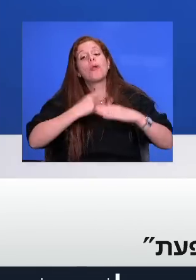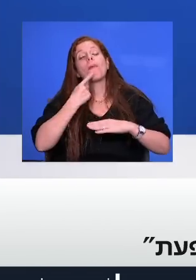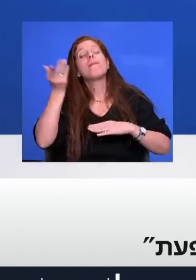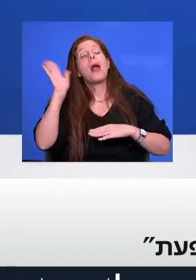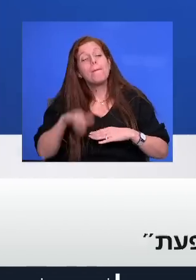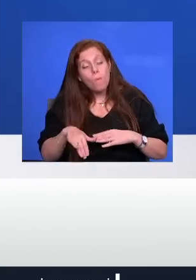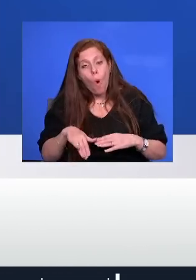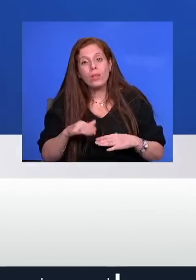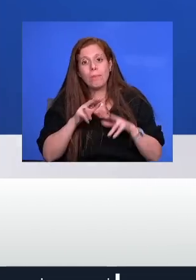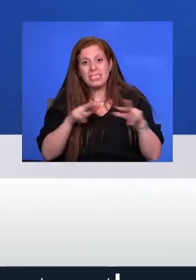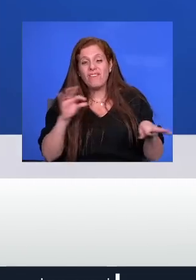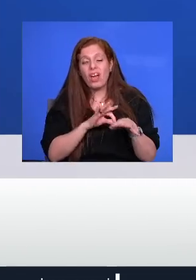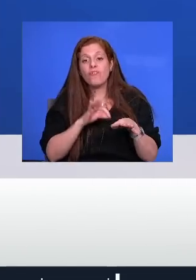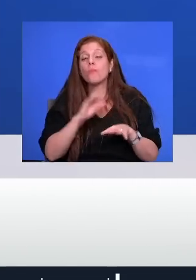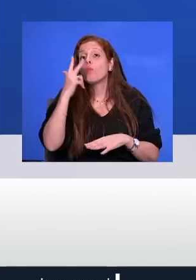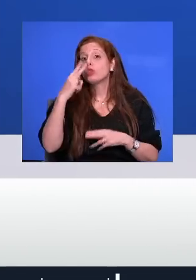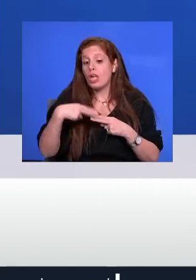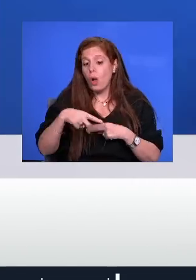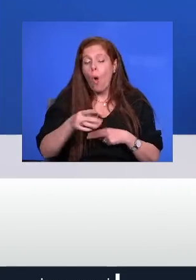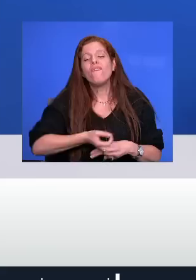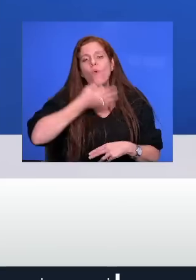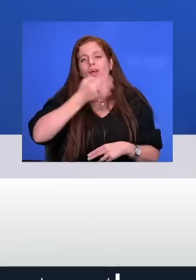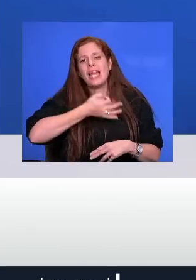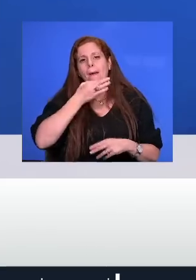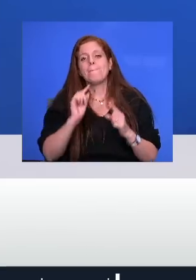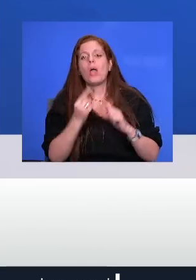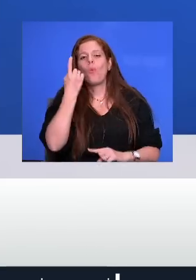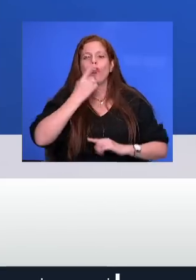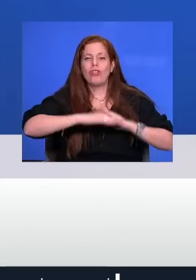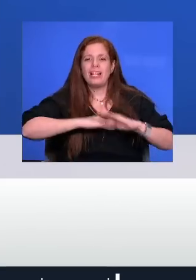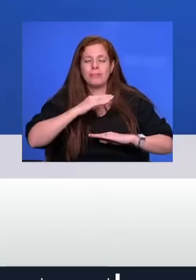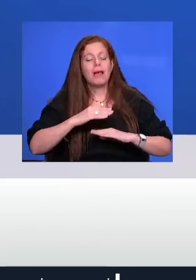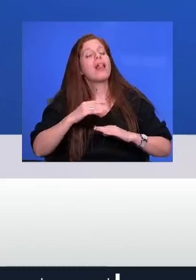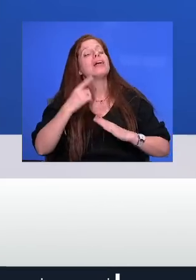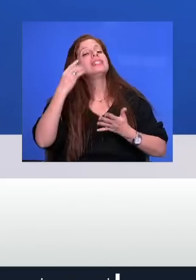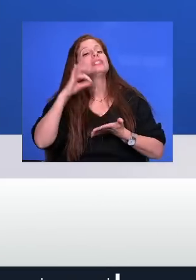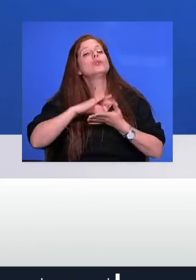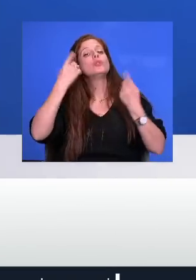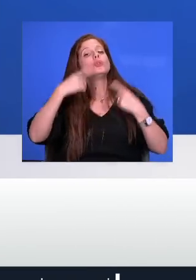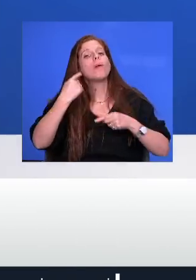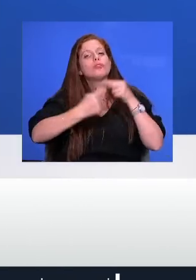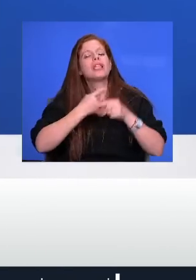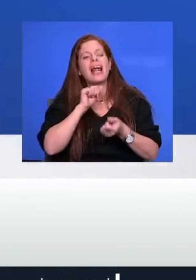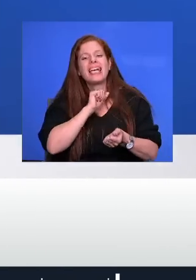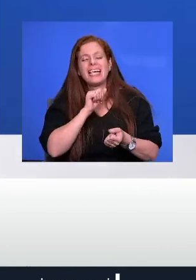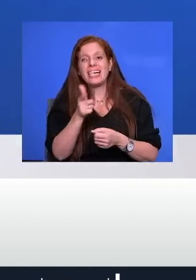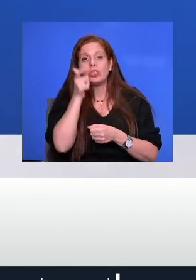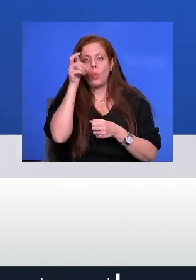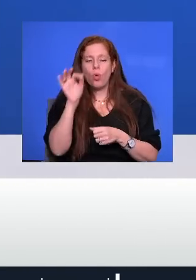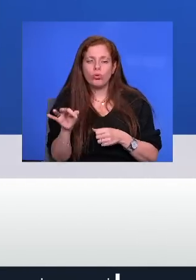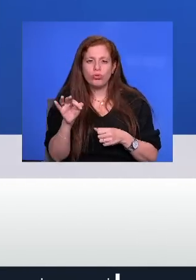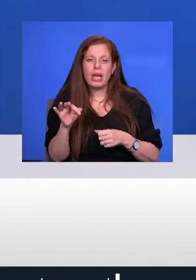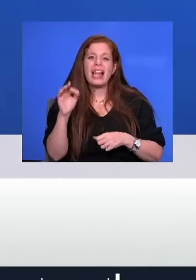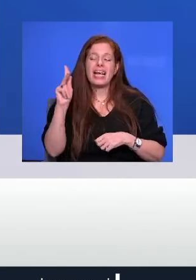צפוי לנאום ביום שלישי הקרוב באירוע שמקיים חיזבאללה לציון יום השנה לחיסולו של מפקד כוח קודס במשמרות המהפכה קאסם